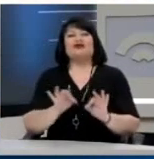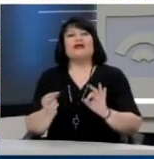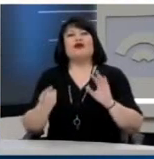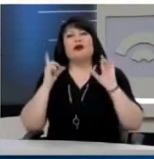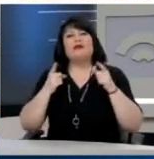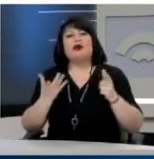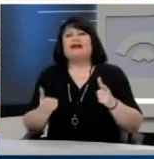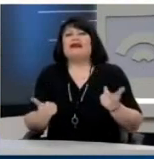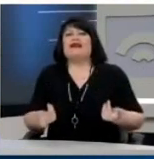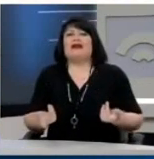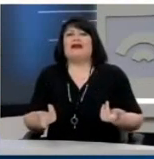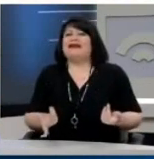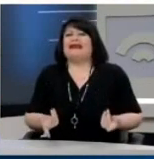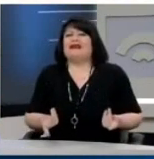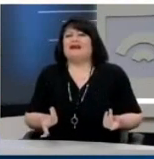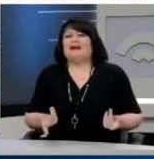Νέας Δημοκρατίας.